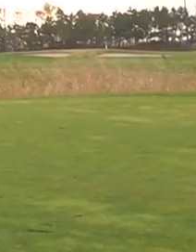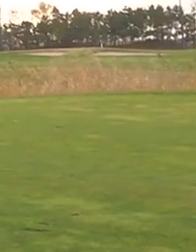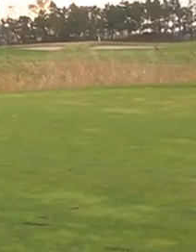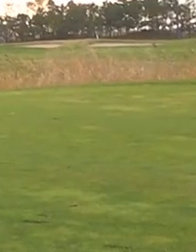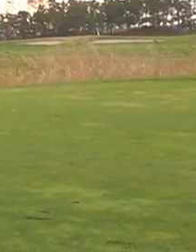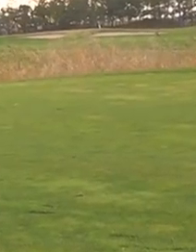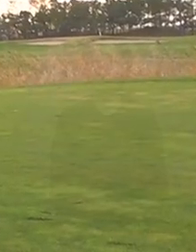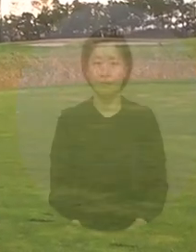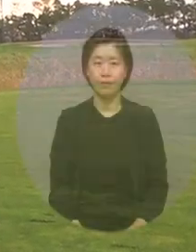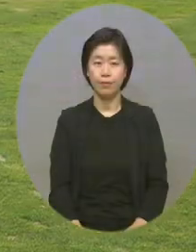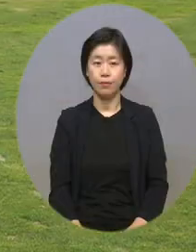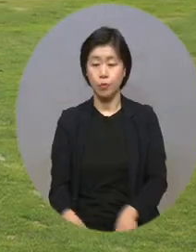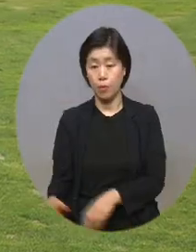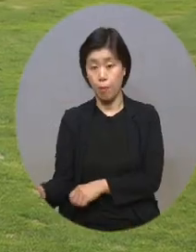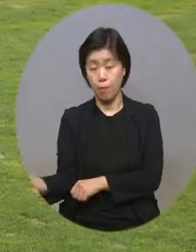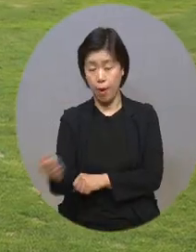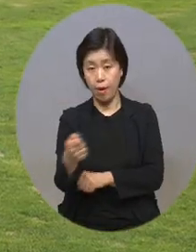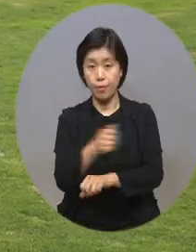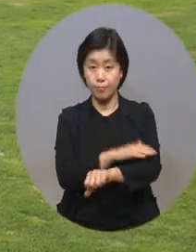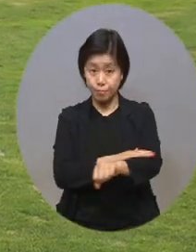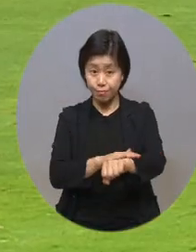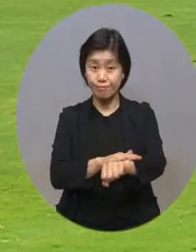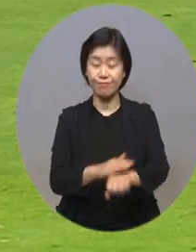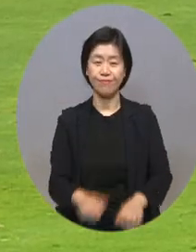오, 잘 쳤다.